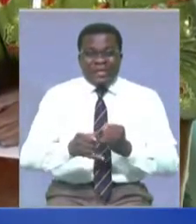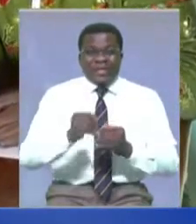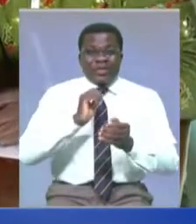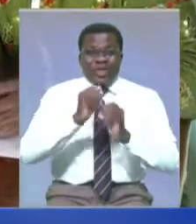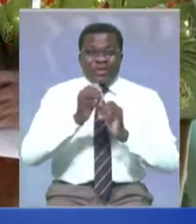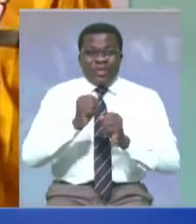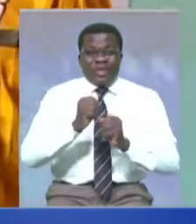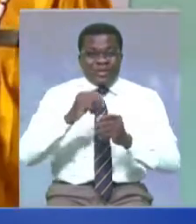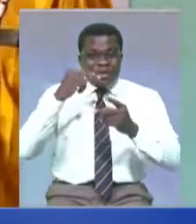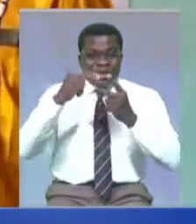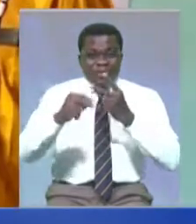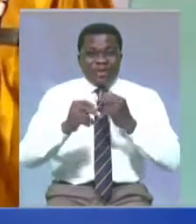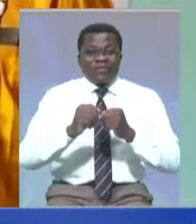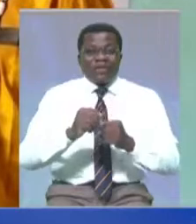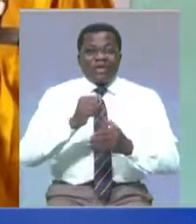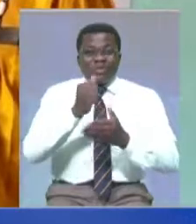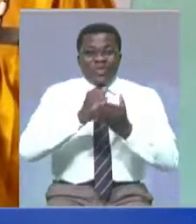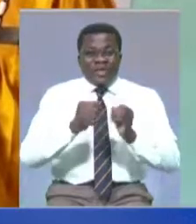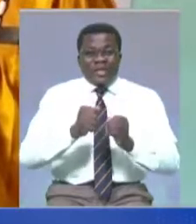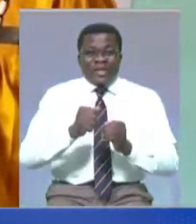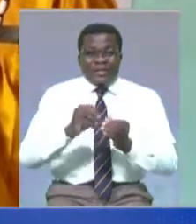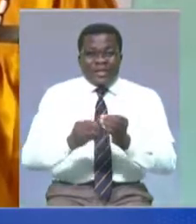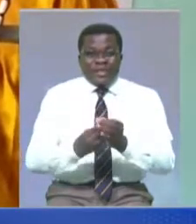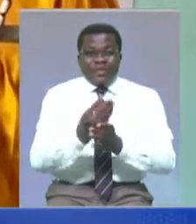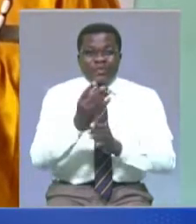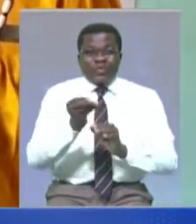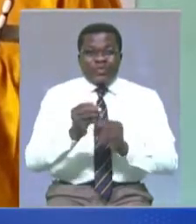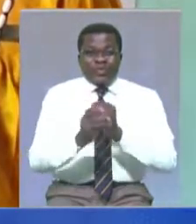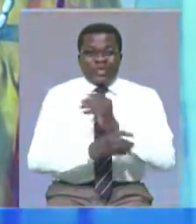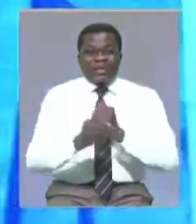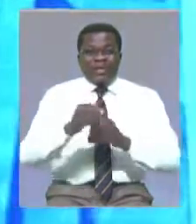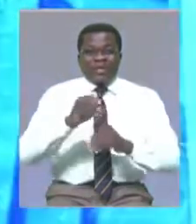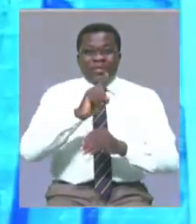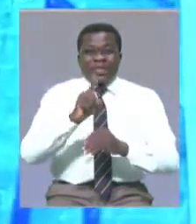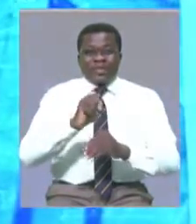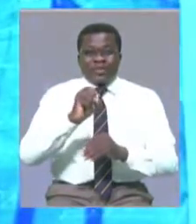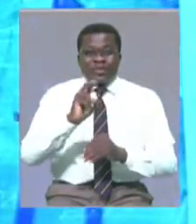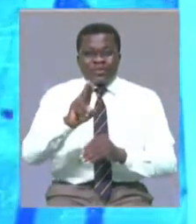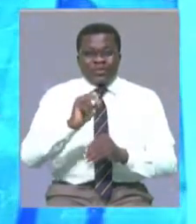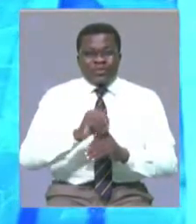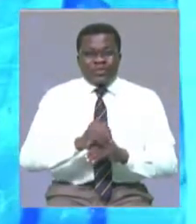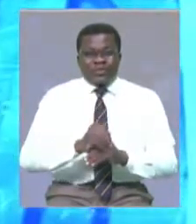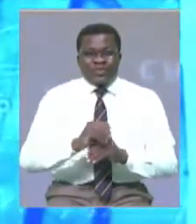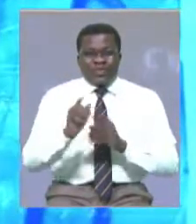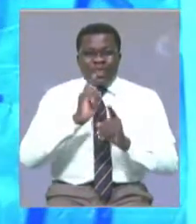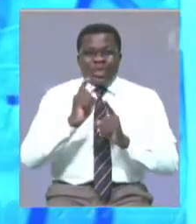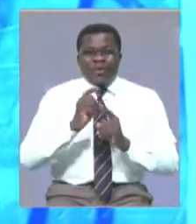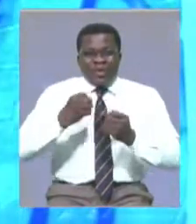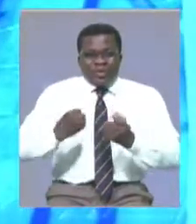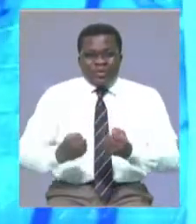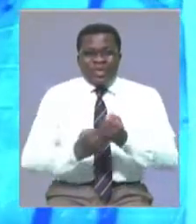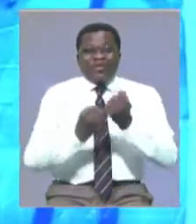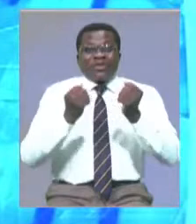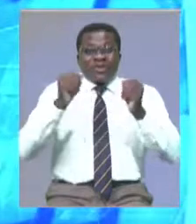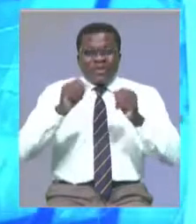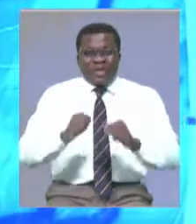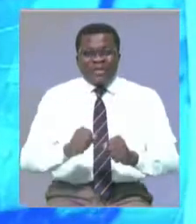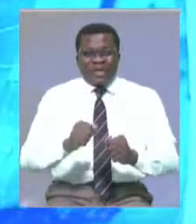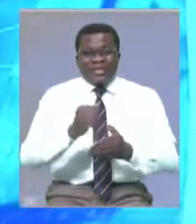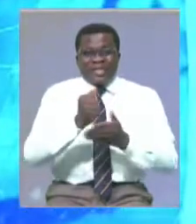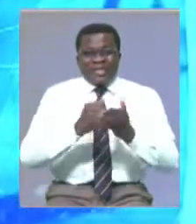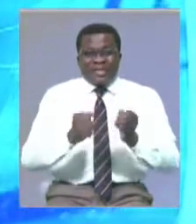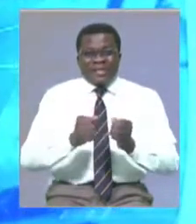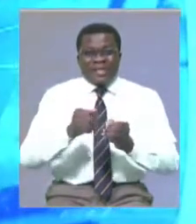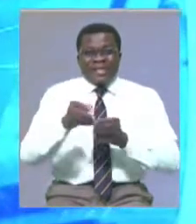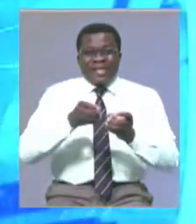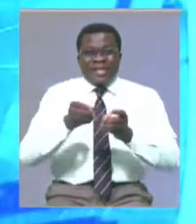compétition est prévue pour les artistes en herbe du département du Zou. Quand on parle de ce renforcement de capacité des artistes,